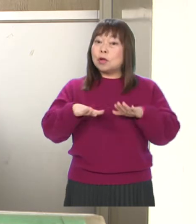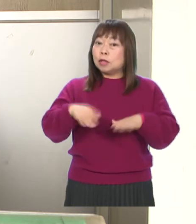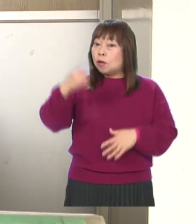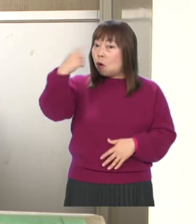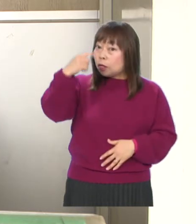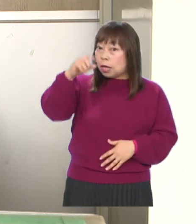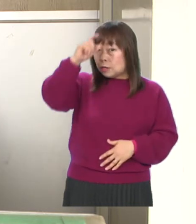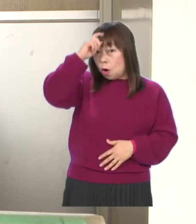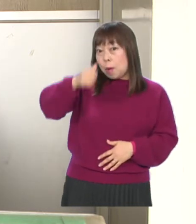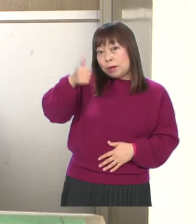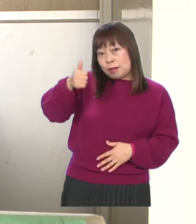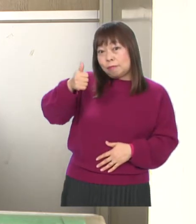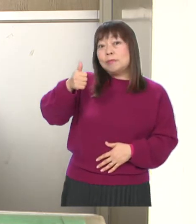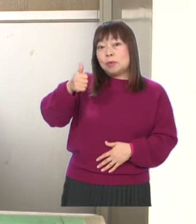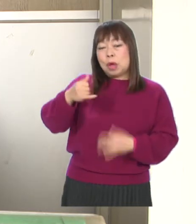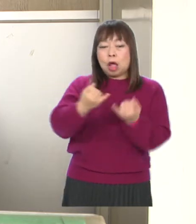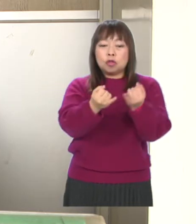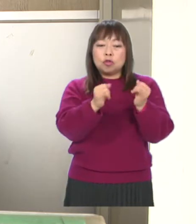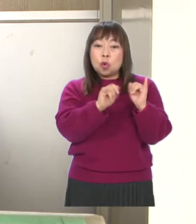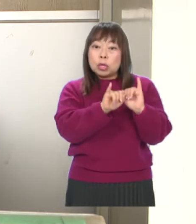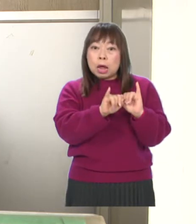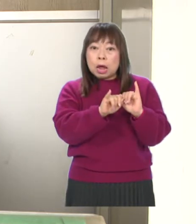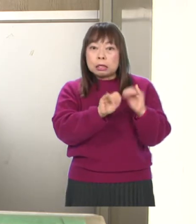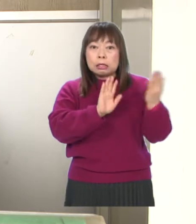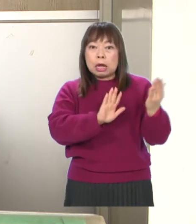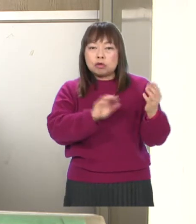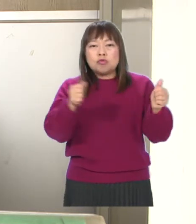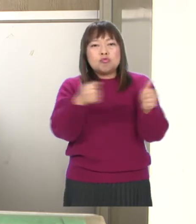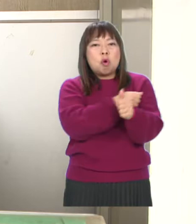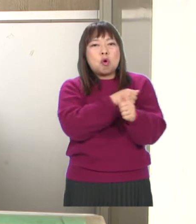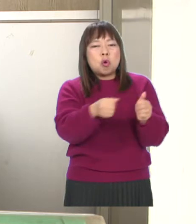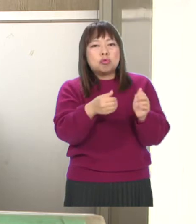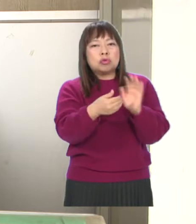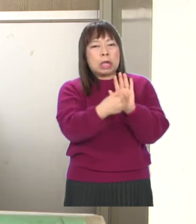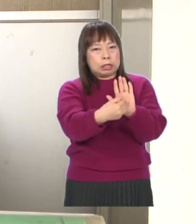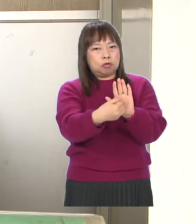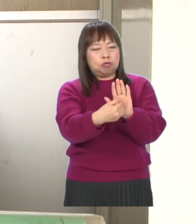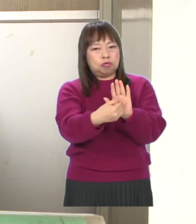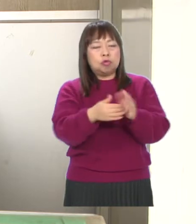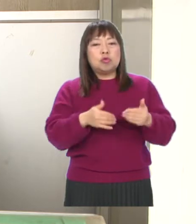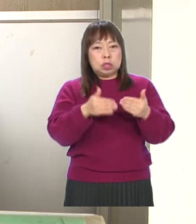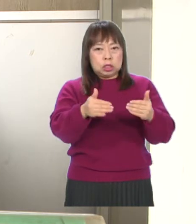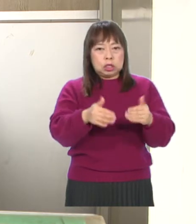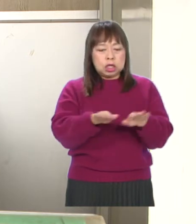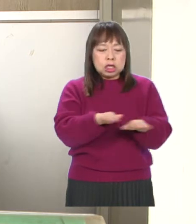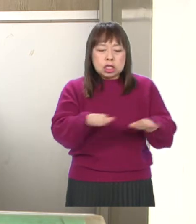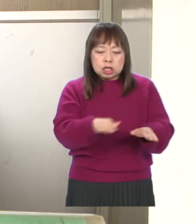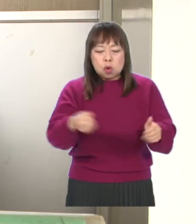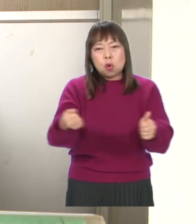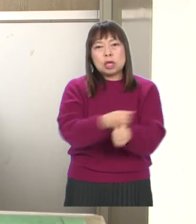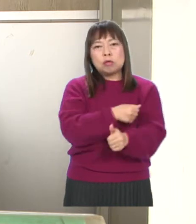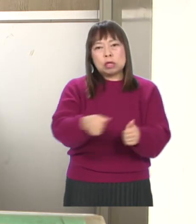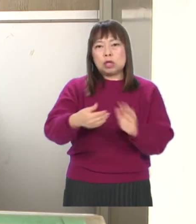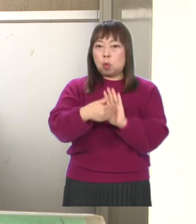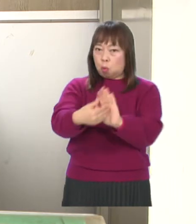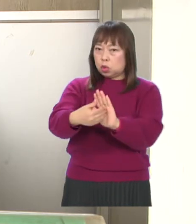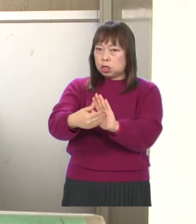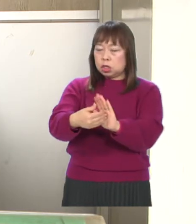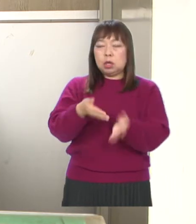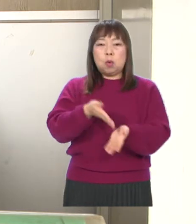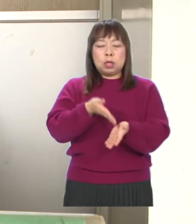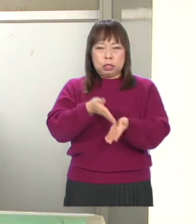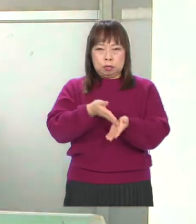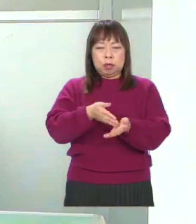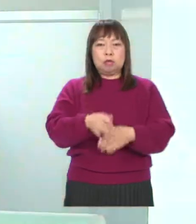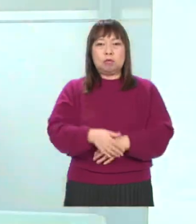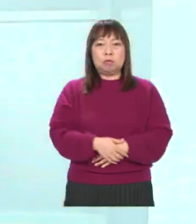コーナーでは、女性に対する暴力対策の推進、児童虐待の防止についてお話しします